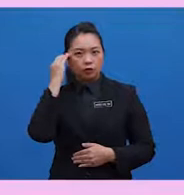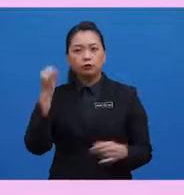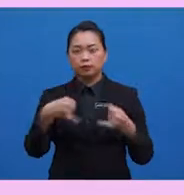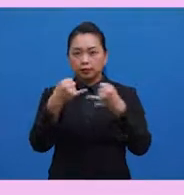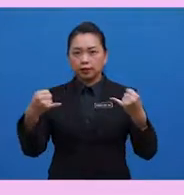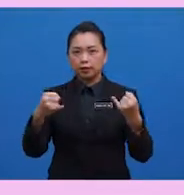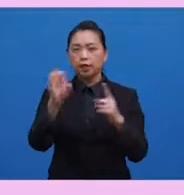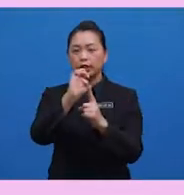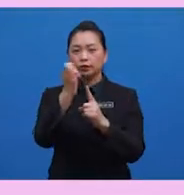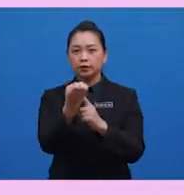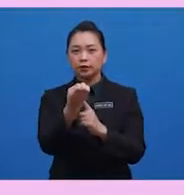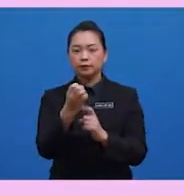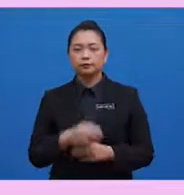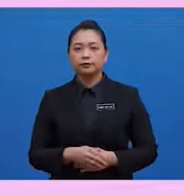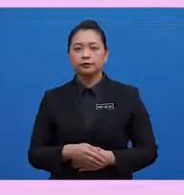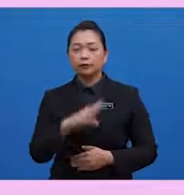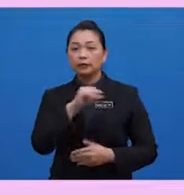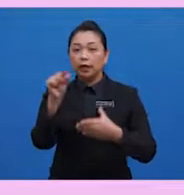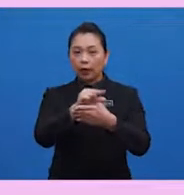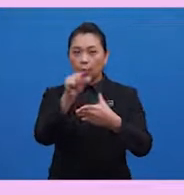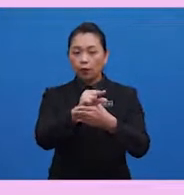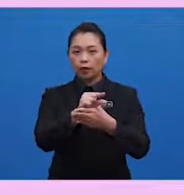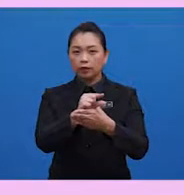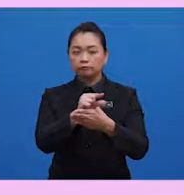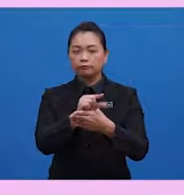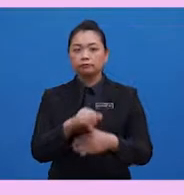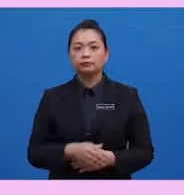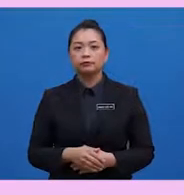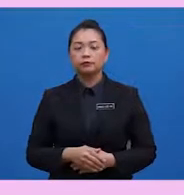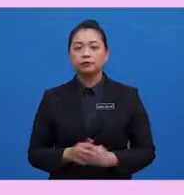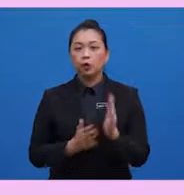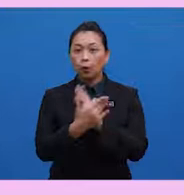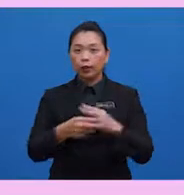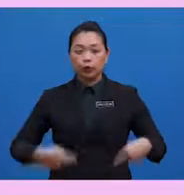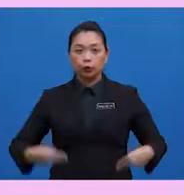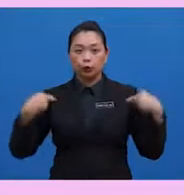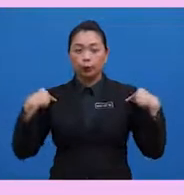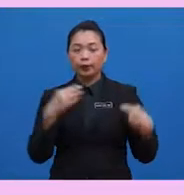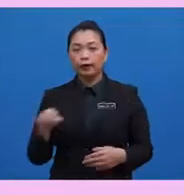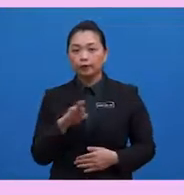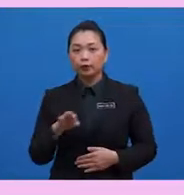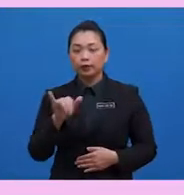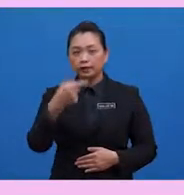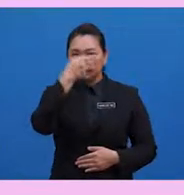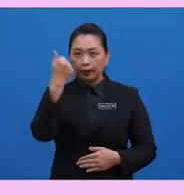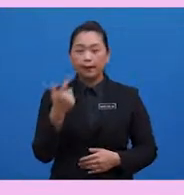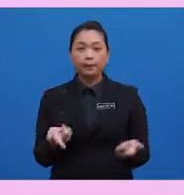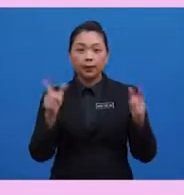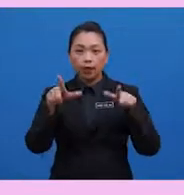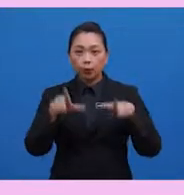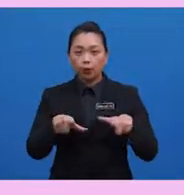jenis ekosistem, gangguan yang dialami oleh hidupan serta faktor yang menyebabkan